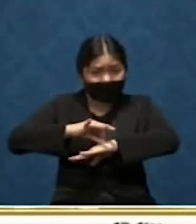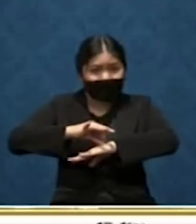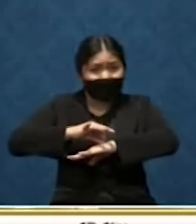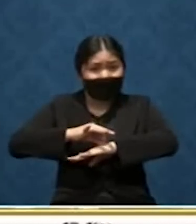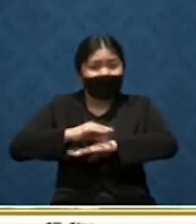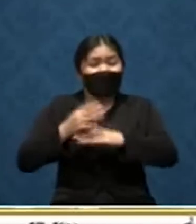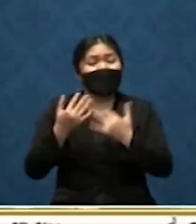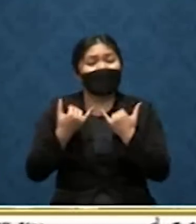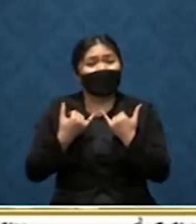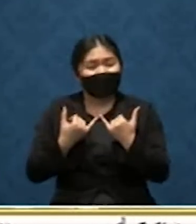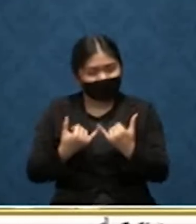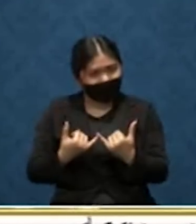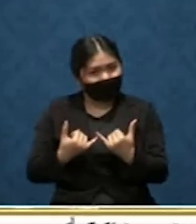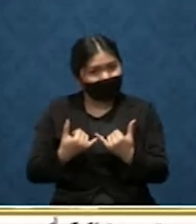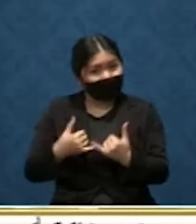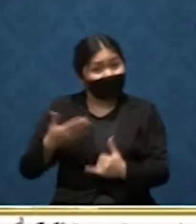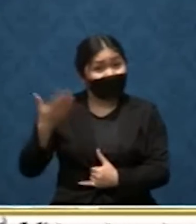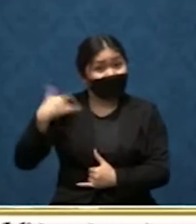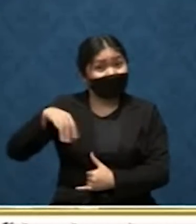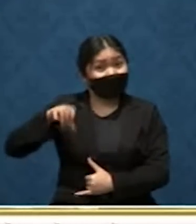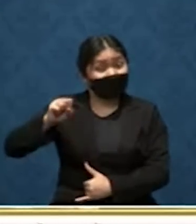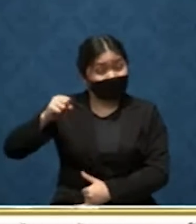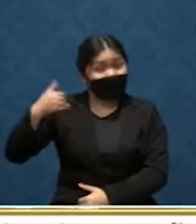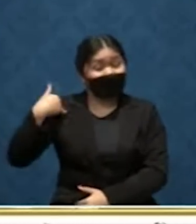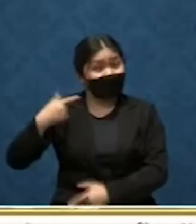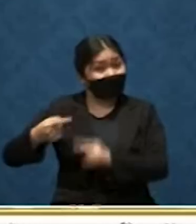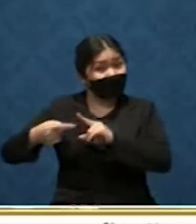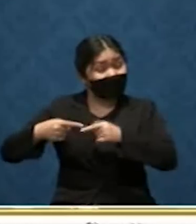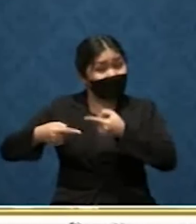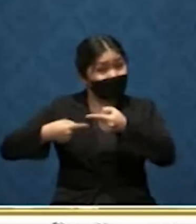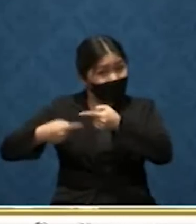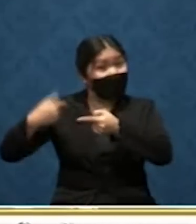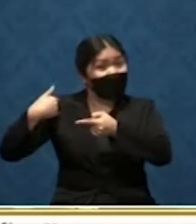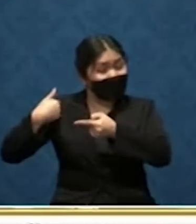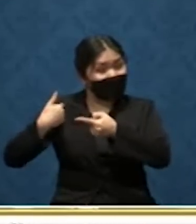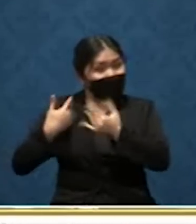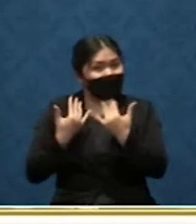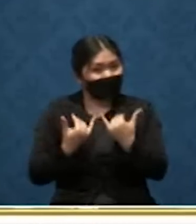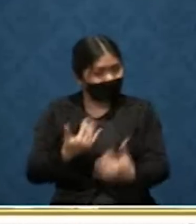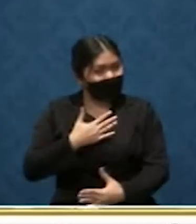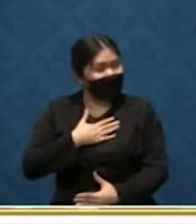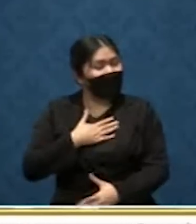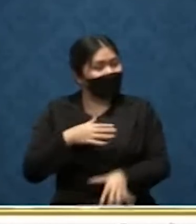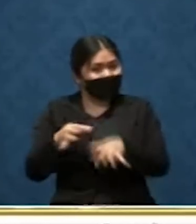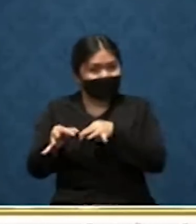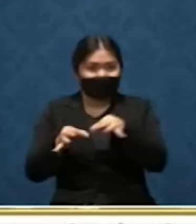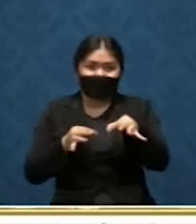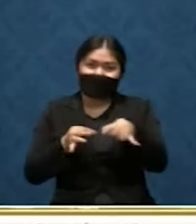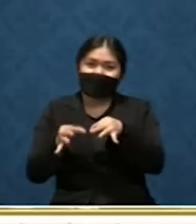เมื่อกี้ แนพระให้มา